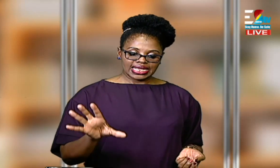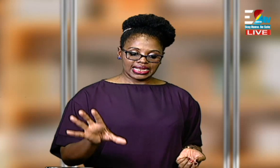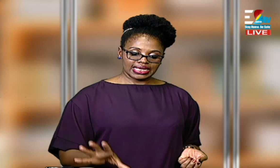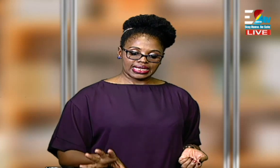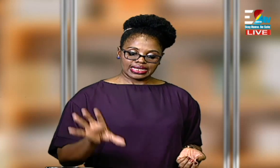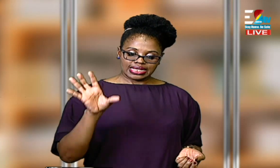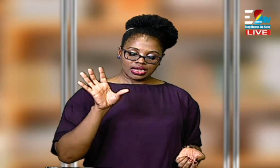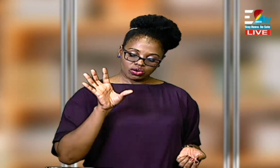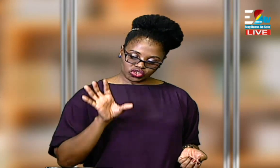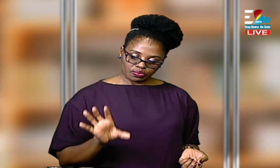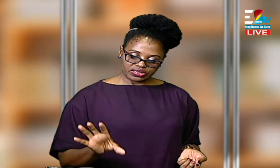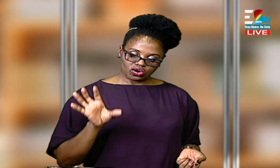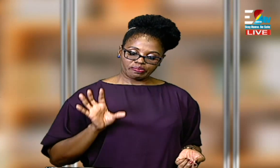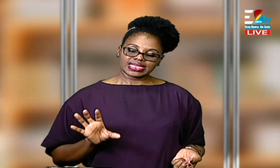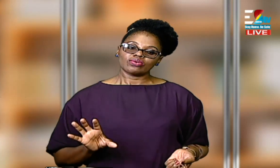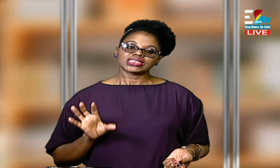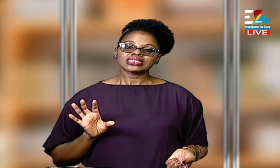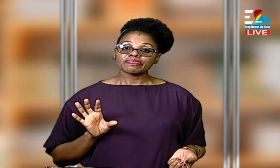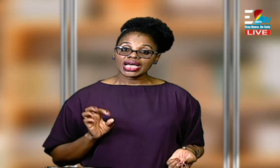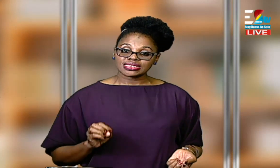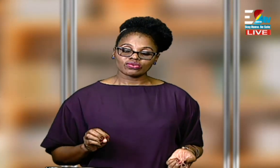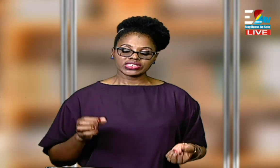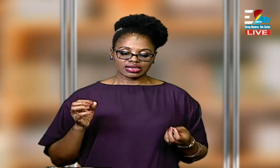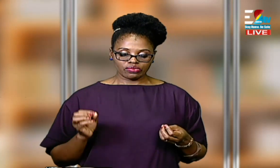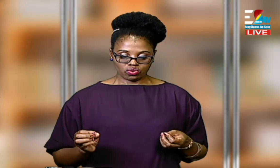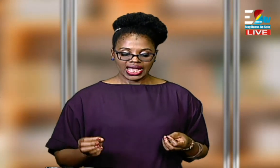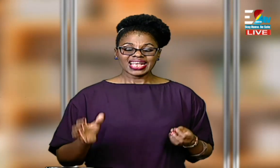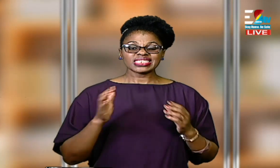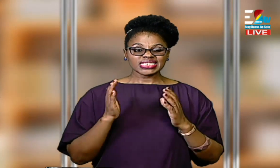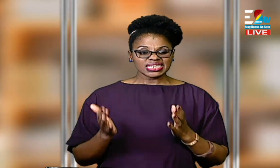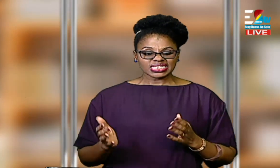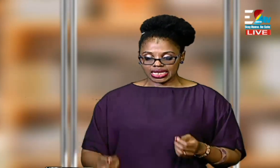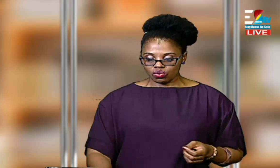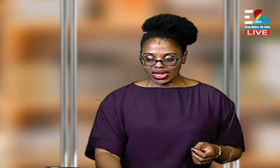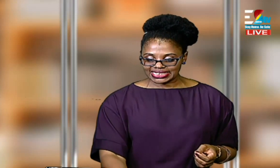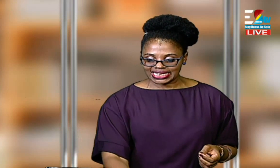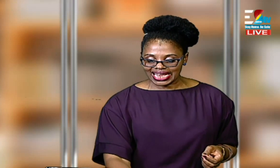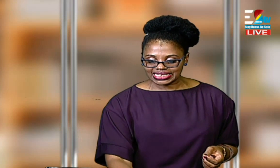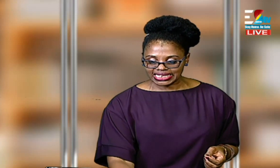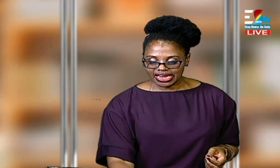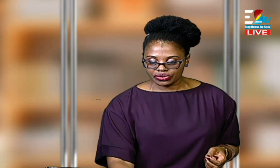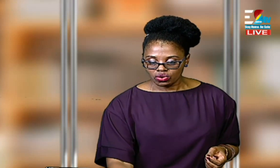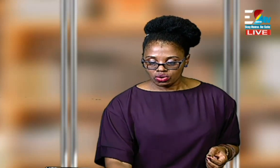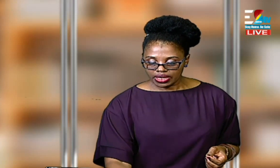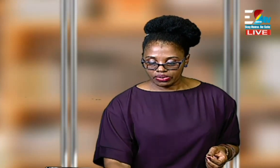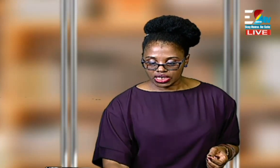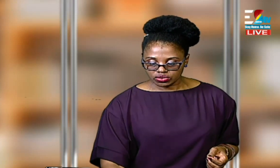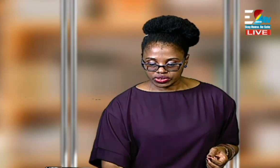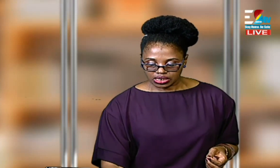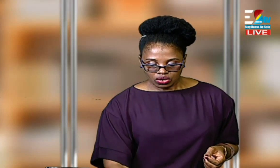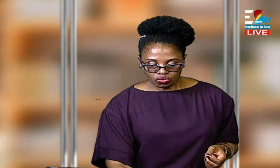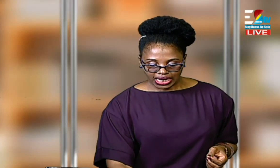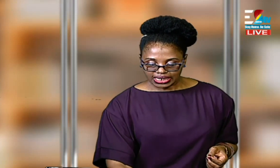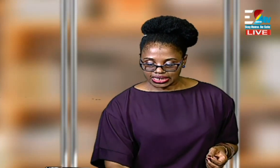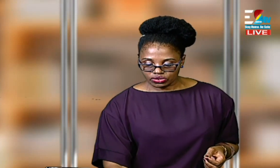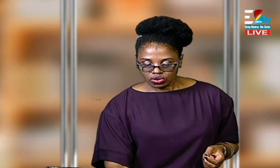mfundzi lo sobito longumentiwa sesimchazile ukuthi ngimu. Esikhatsini lesinengi ulandzela lesendo. Uyabona nje